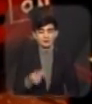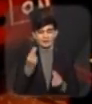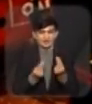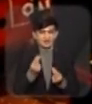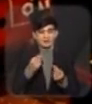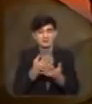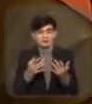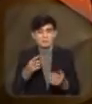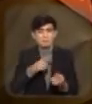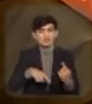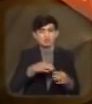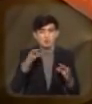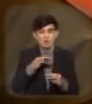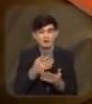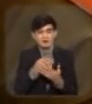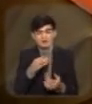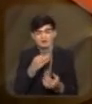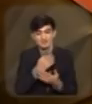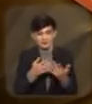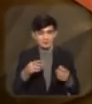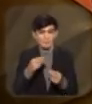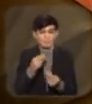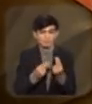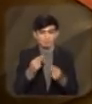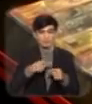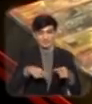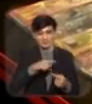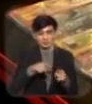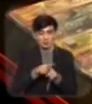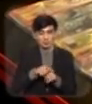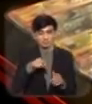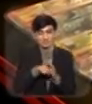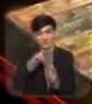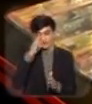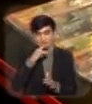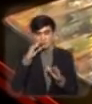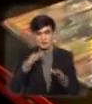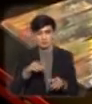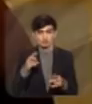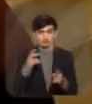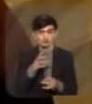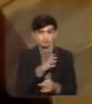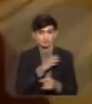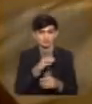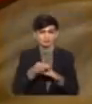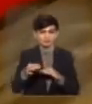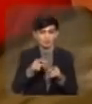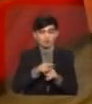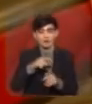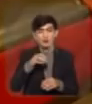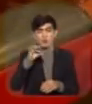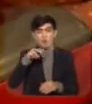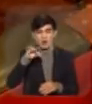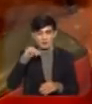бизнесі туралы заң бойынша кез келген ойынханалардың аппараттық бағдарламалар сервері Қазақстан аумағында болуы керек екен. Ал Олимпке қатысты